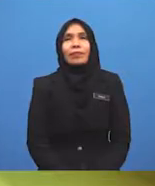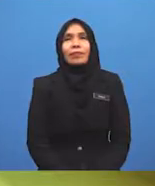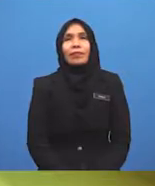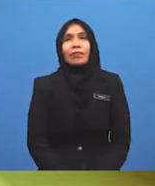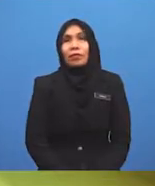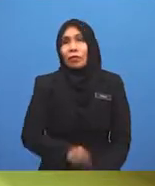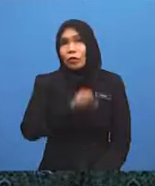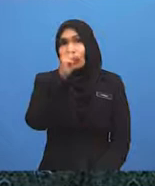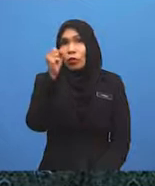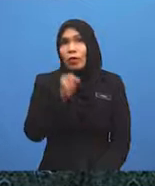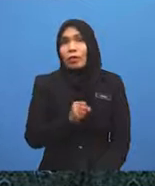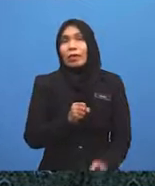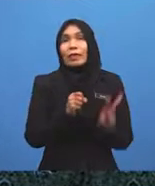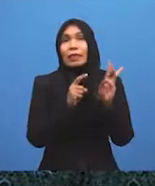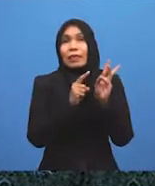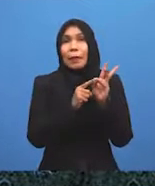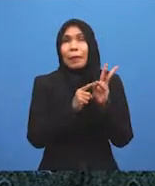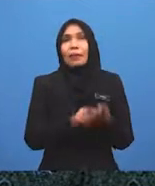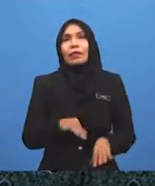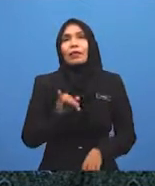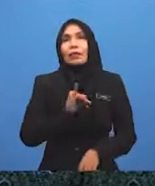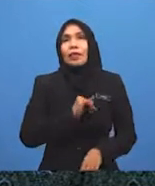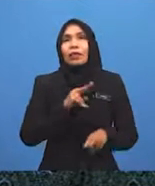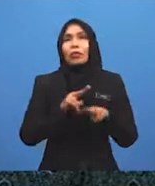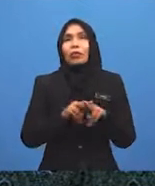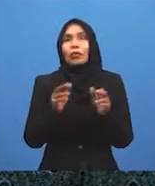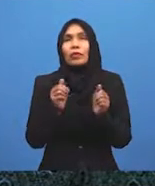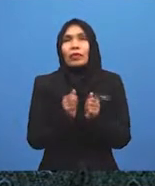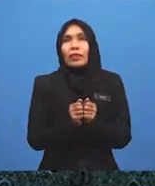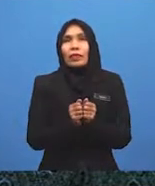Soalan keenam. Saya duduk dengan